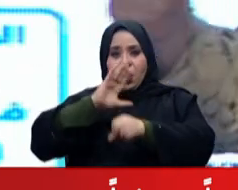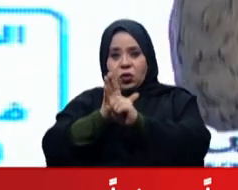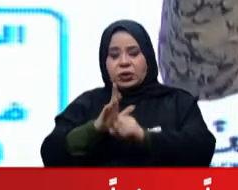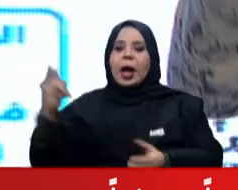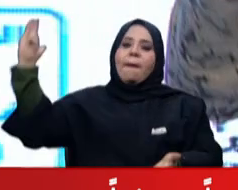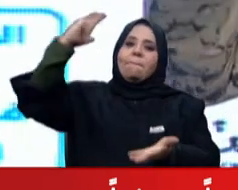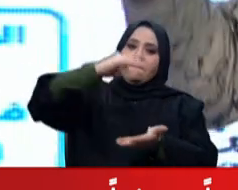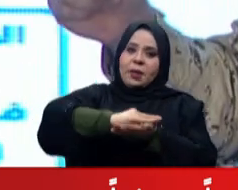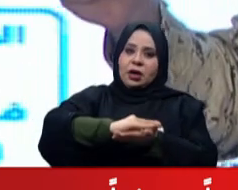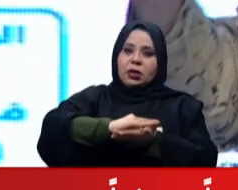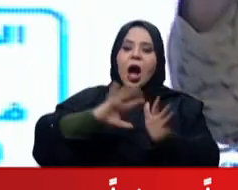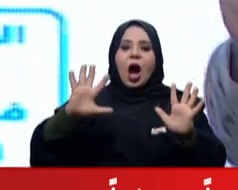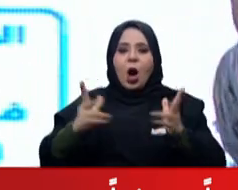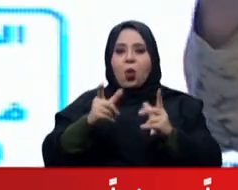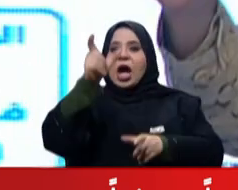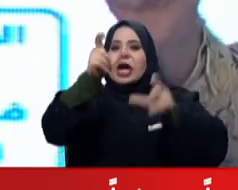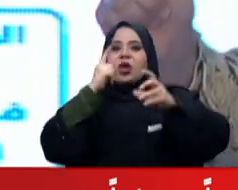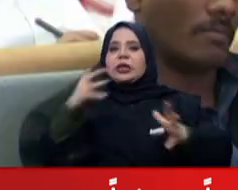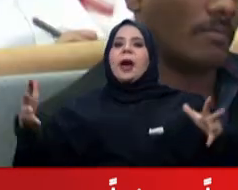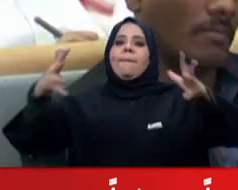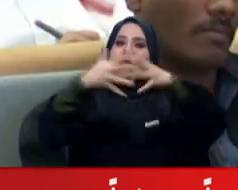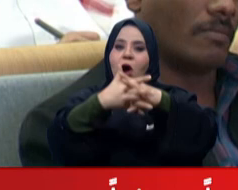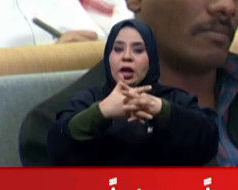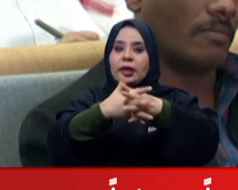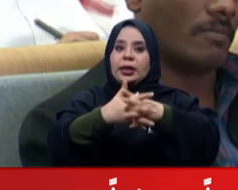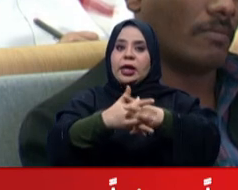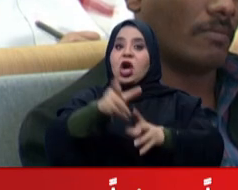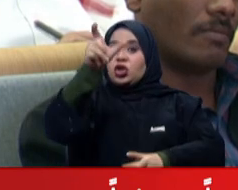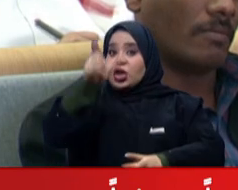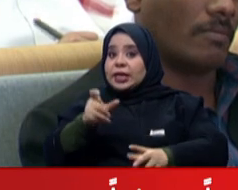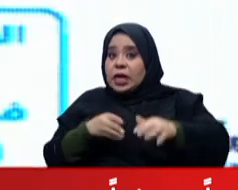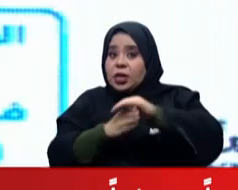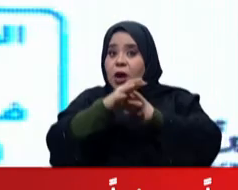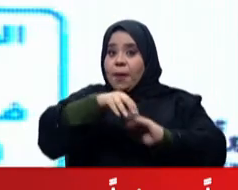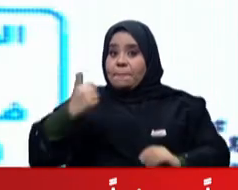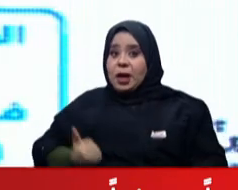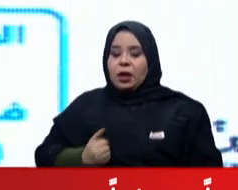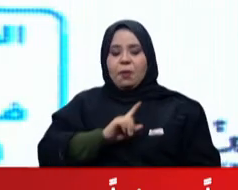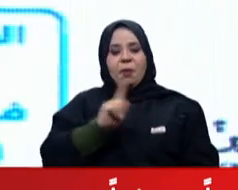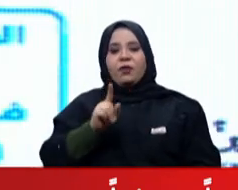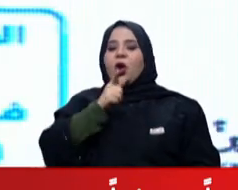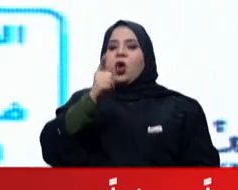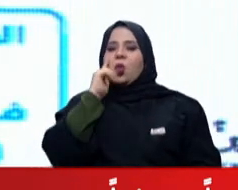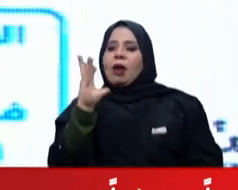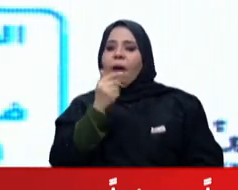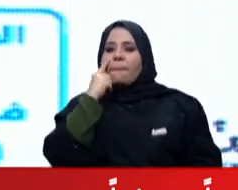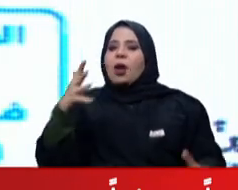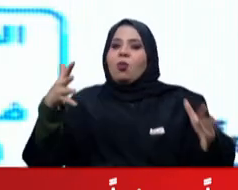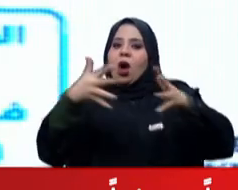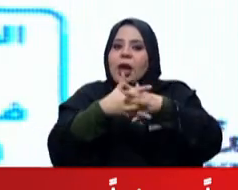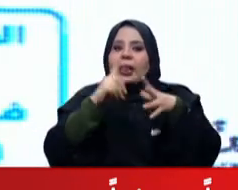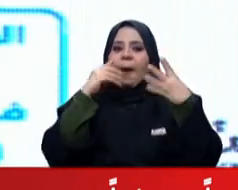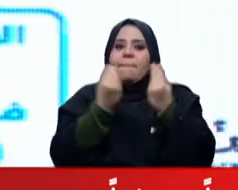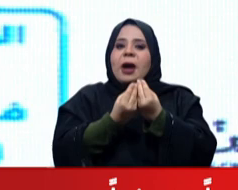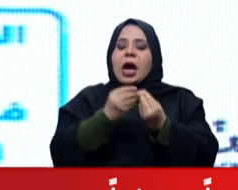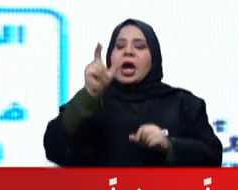الفيروس، أو مخالط لشخص قادم من هذه البلد. كم عدد المخالطين الموجودين عندنا؟ عندنا